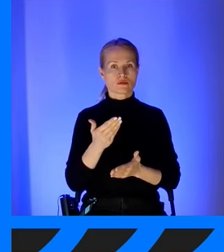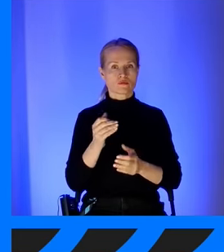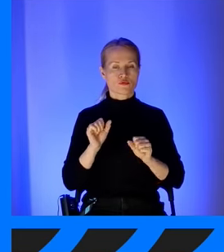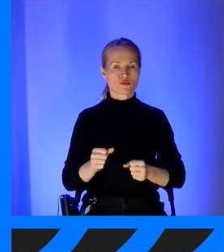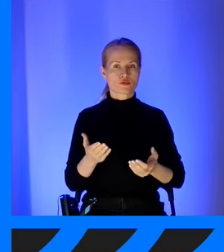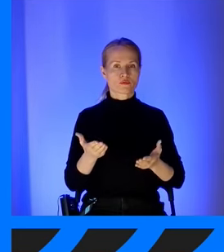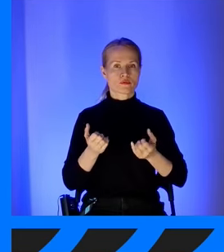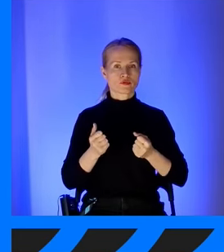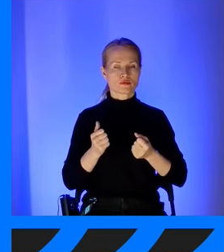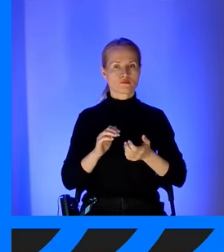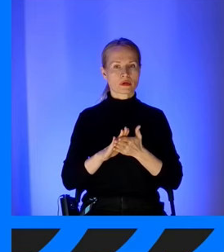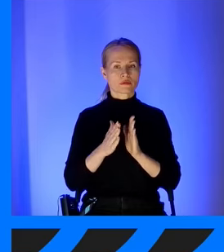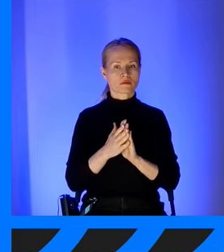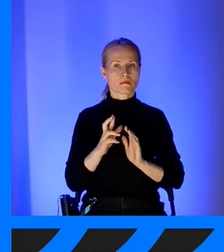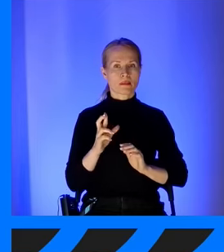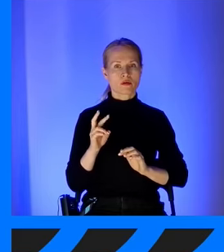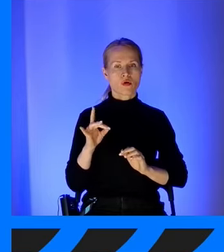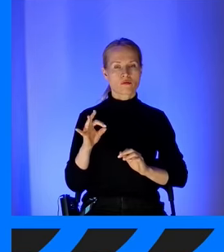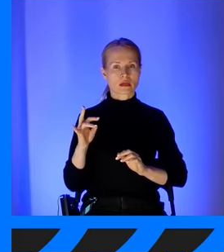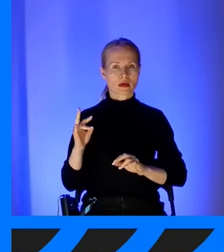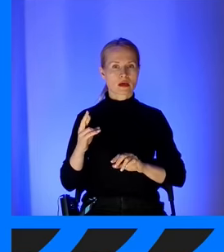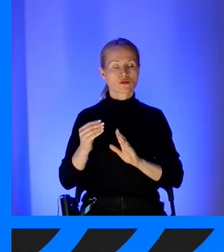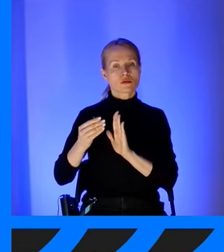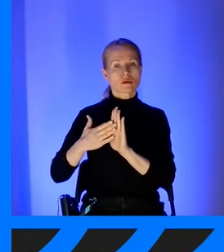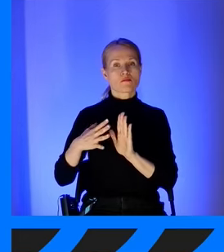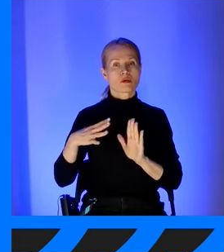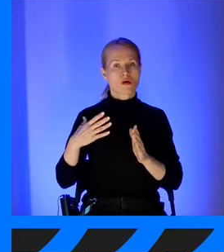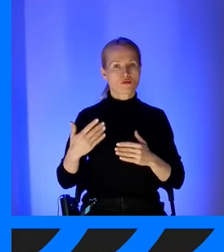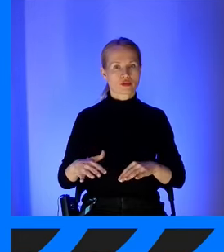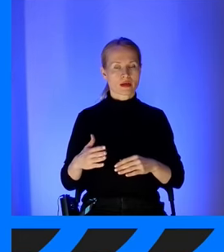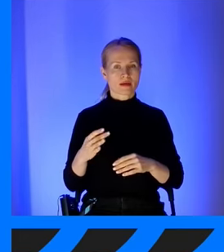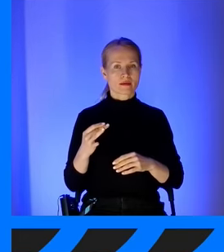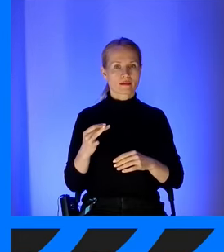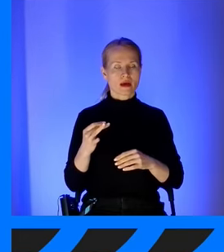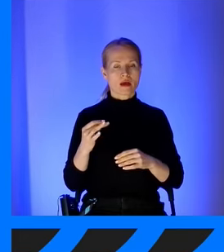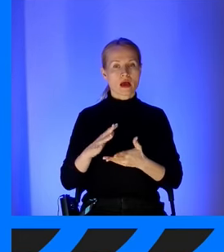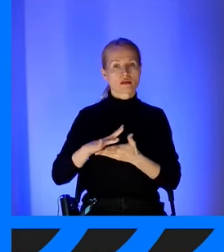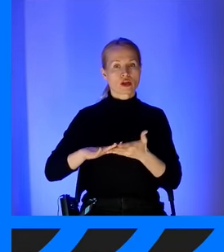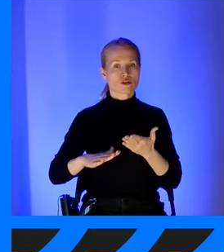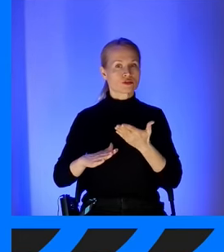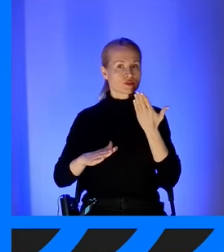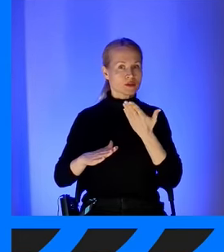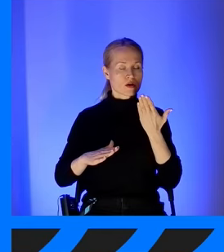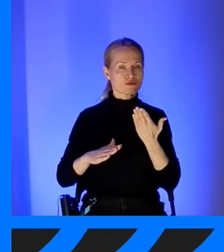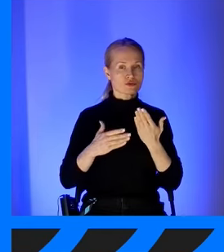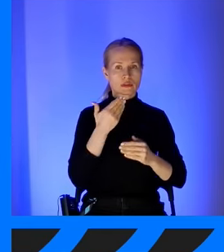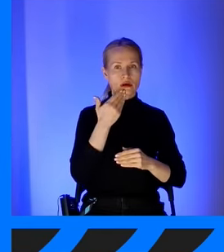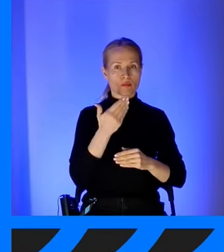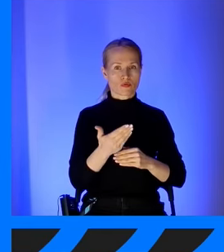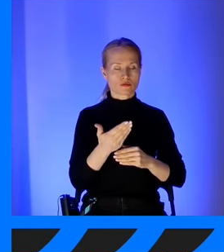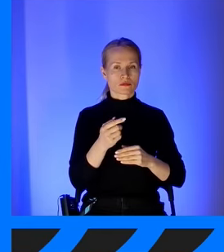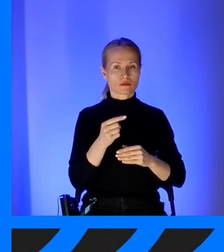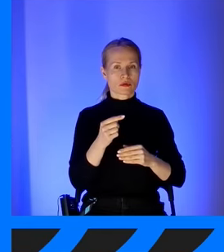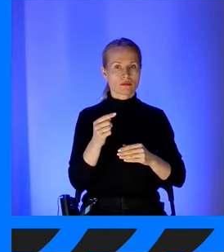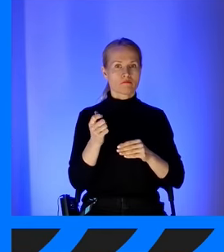а позицию белого на которую эта запись произошла Ну то есть некоторый барьер во времени и дальше Читающий запрос послать с этой